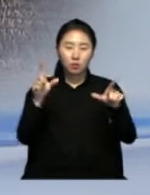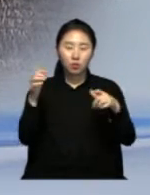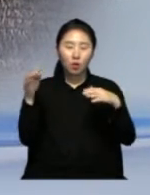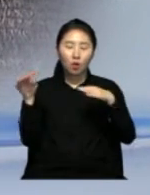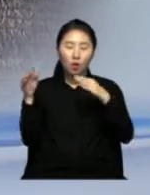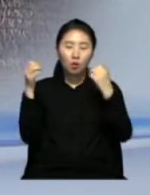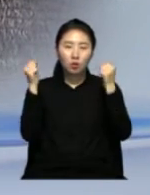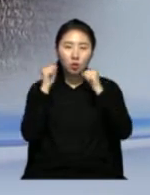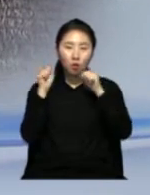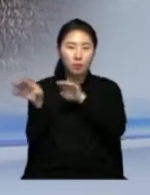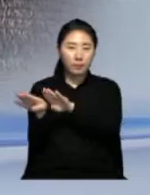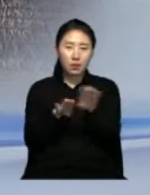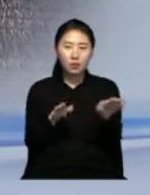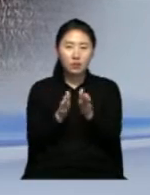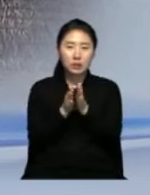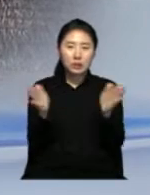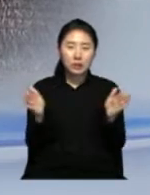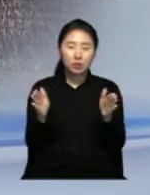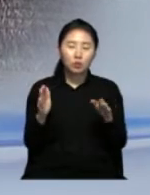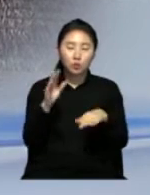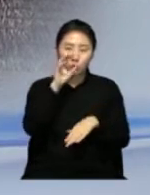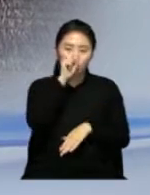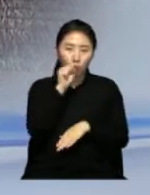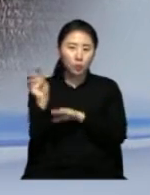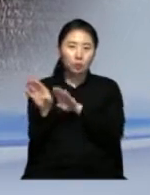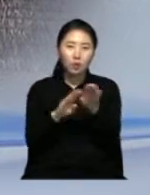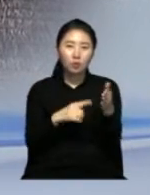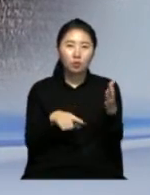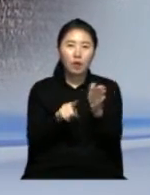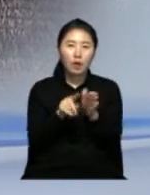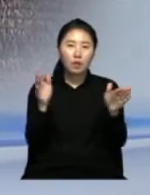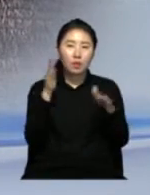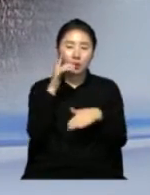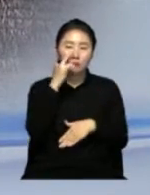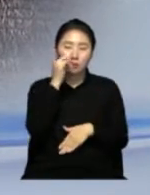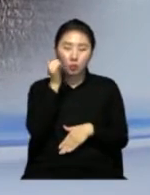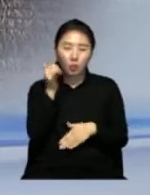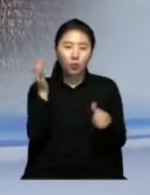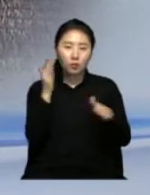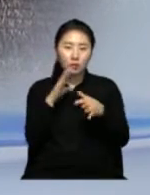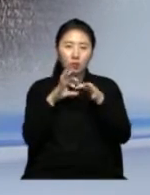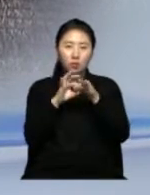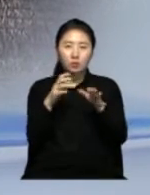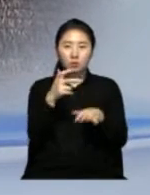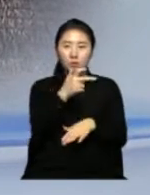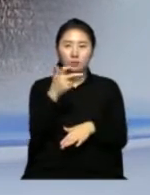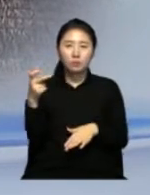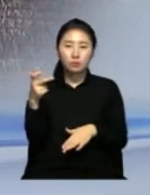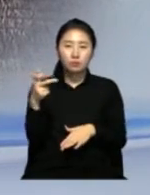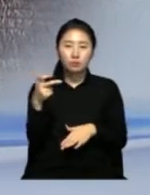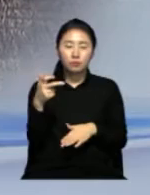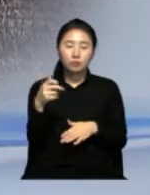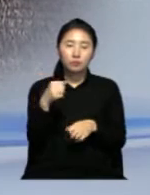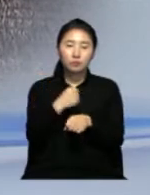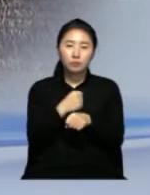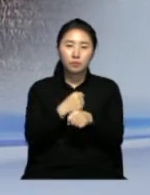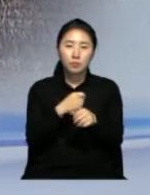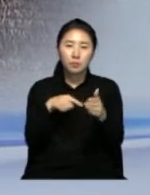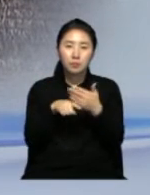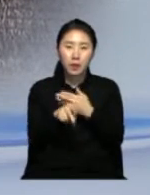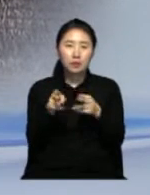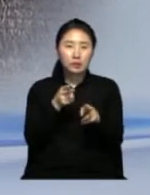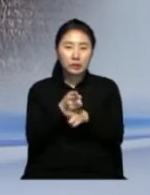겨울방학이 시작됐는데요. 알찬 방학을 보내기 위한 학부모와 학생들의 관심이 커지고 있습니다. 이를 반영하듯